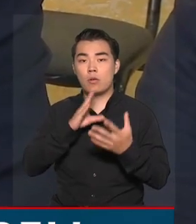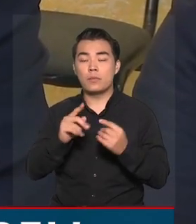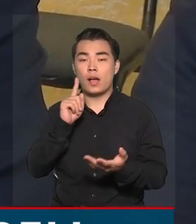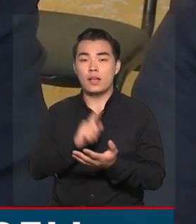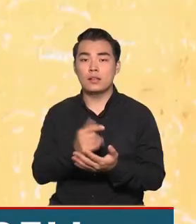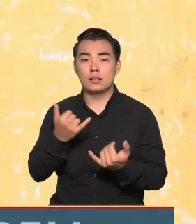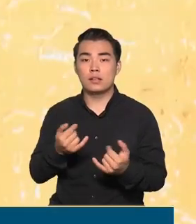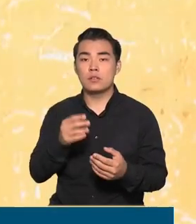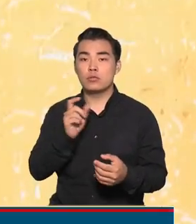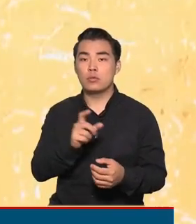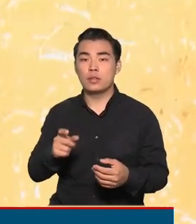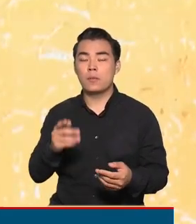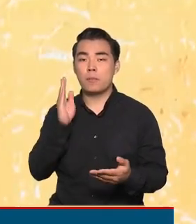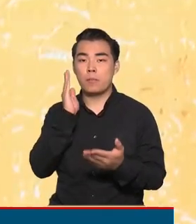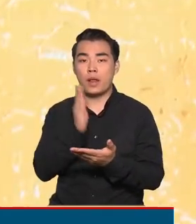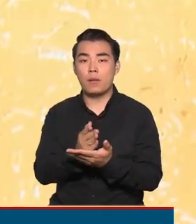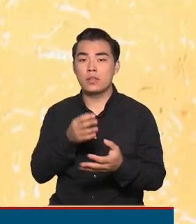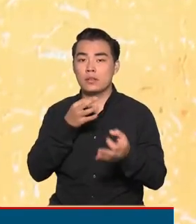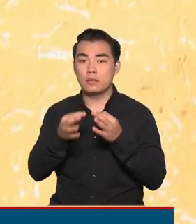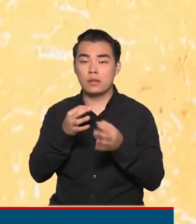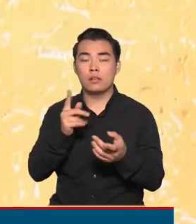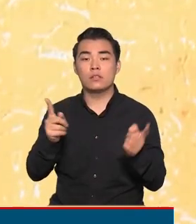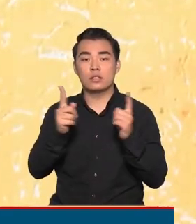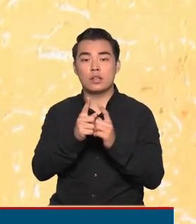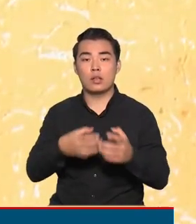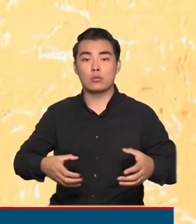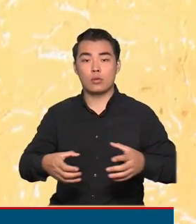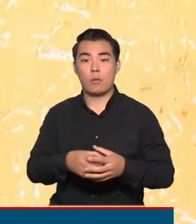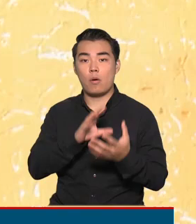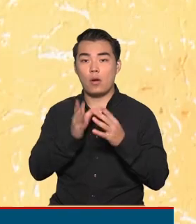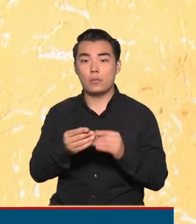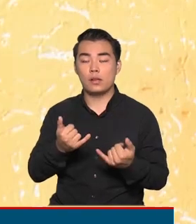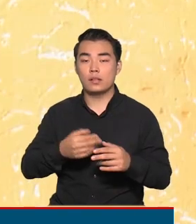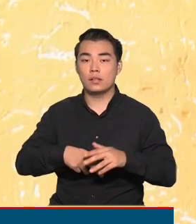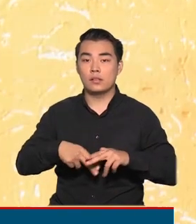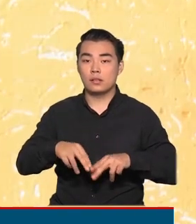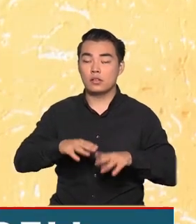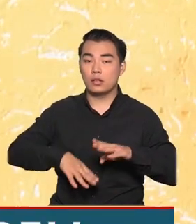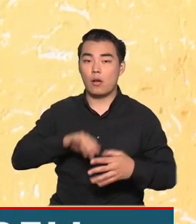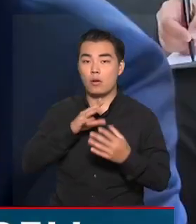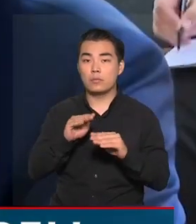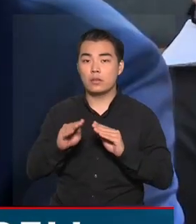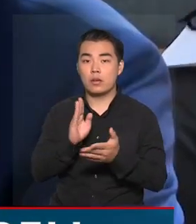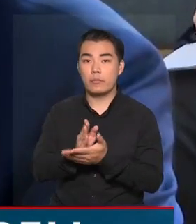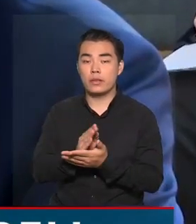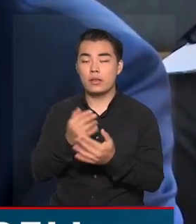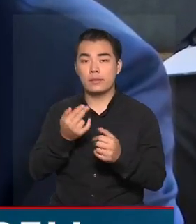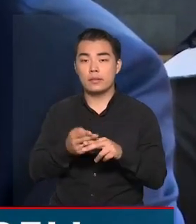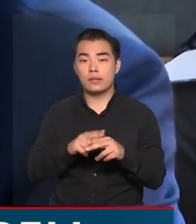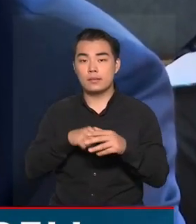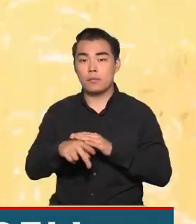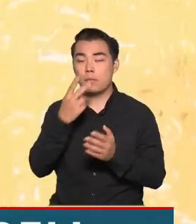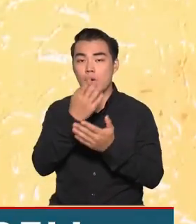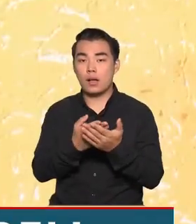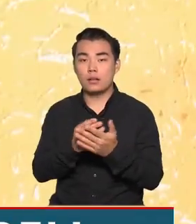міндеттеріңіз адамдармен тікелей жұмыс істеу, кездесу, сондай-ақ жедел топты қажетті құрал-жабдықтармен қамтамасыз ету. Бізге қазір қалыптасқан жағдайды